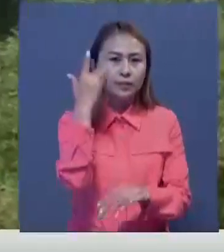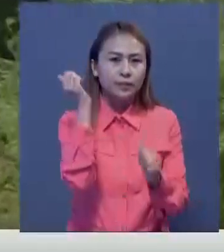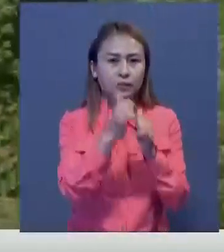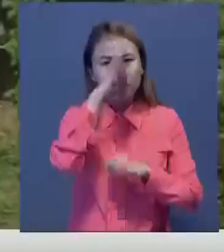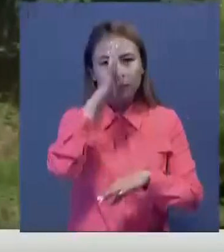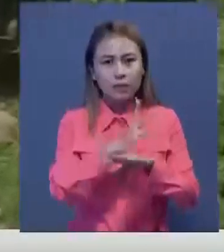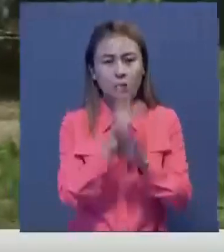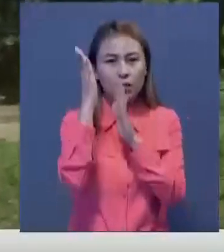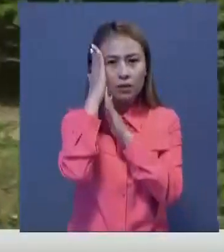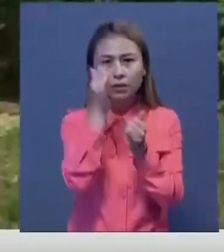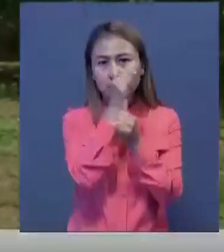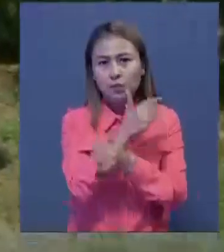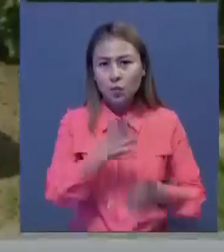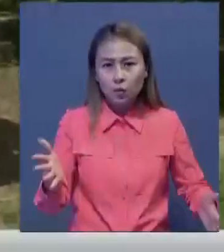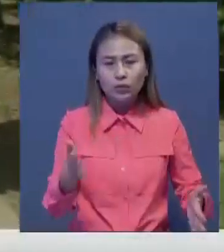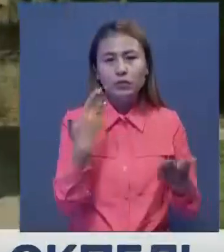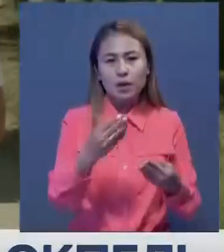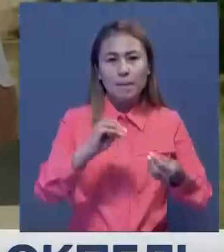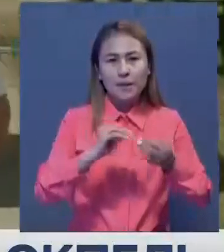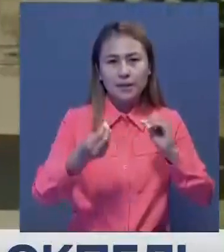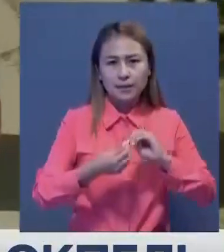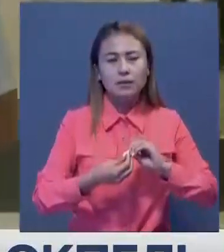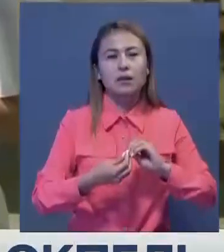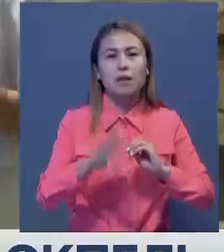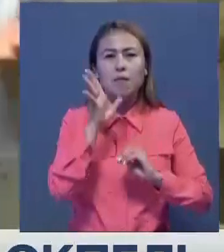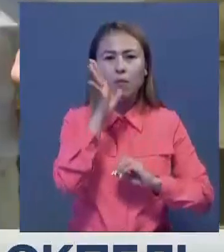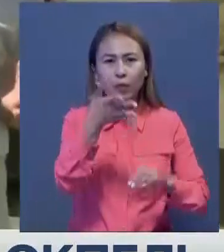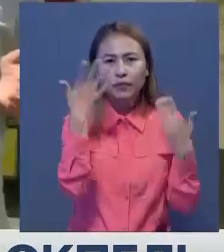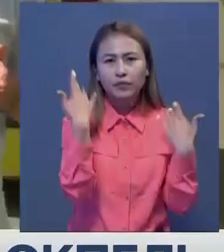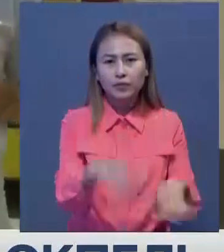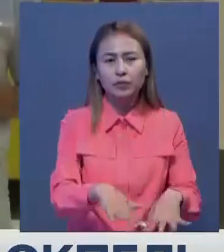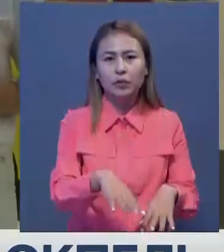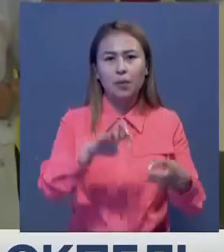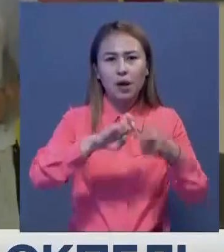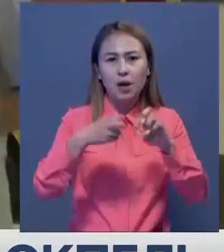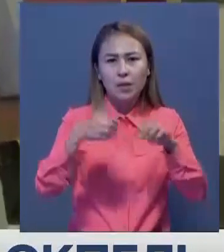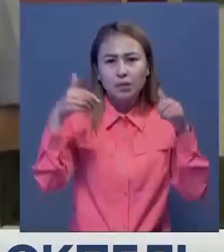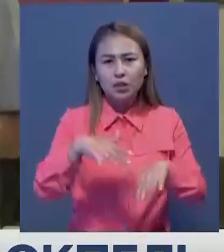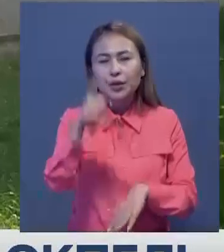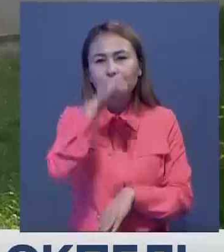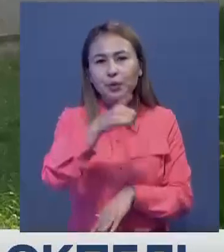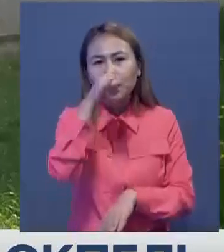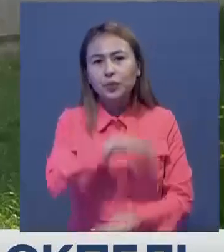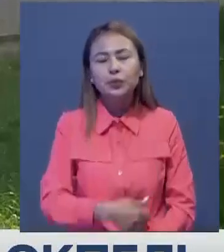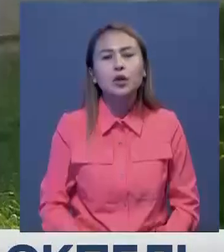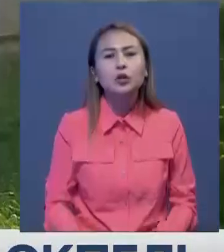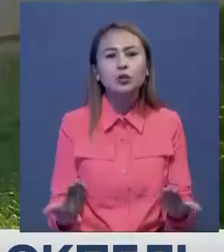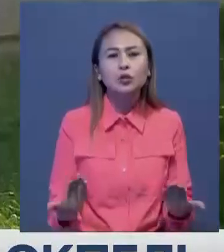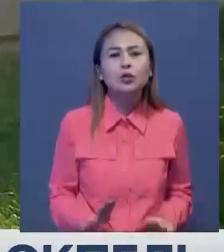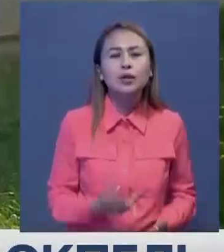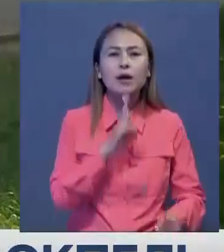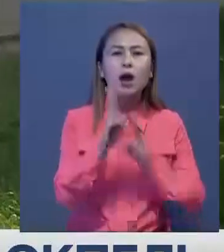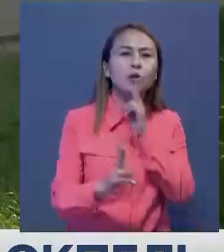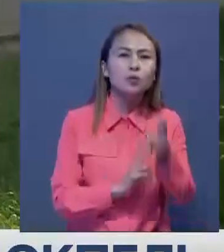түнде ұйқыдан айрылған. Бұл мәселе 5 жылдан бері шешімін таппай отыр дейді тұрғындар. Тұрғындардың